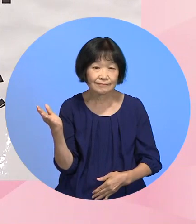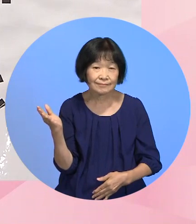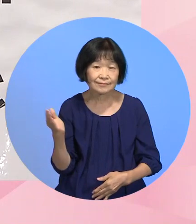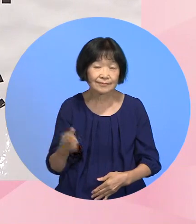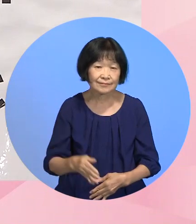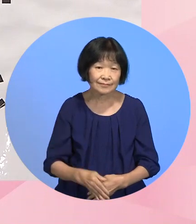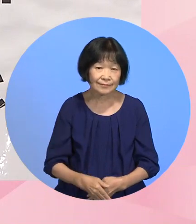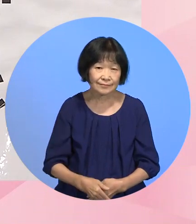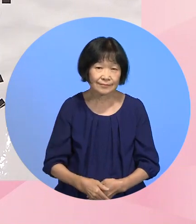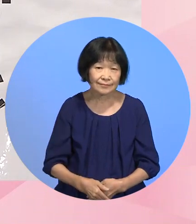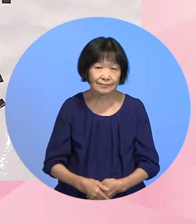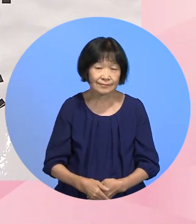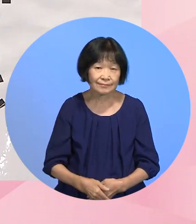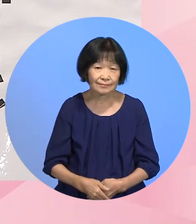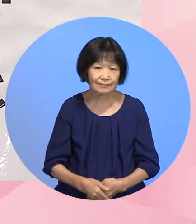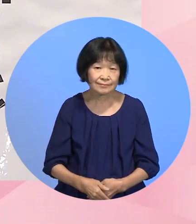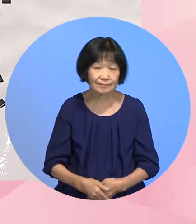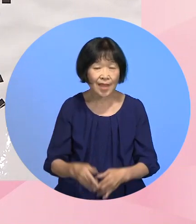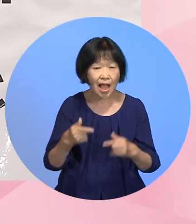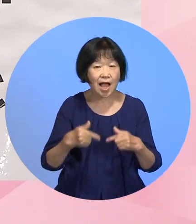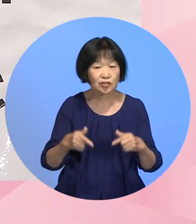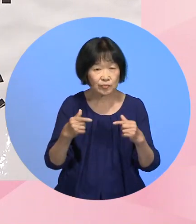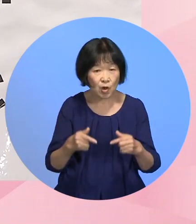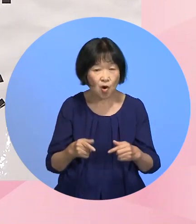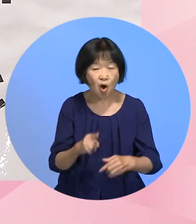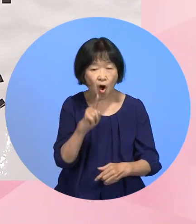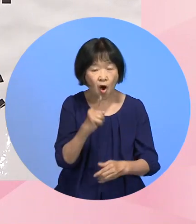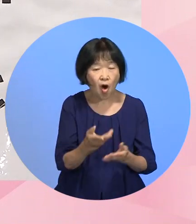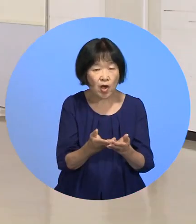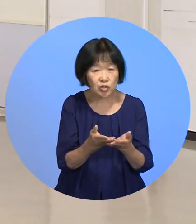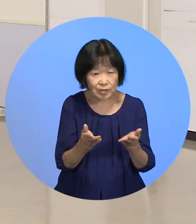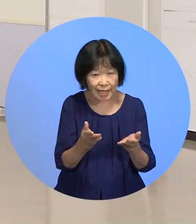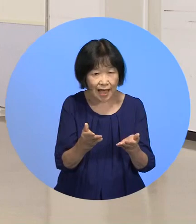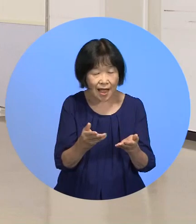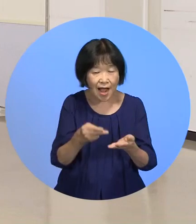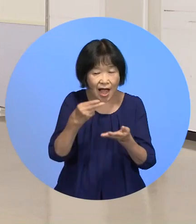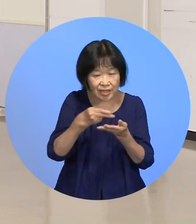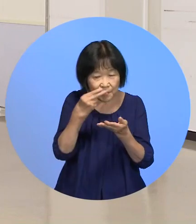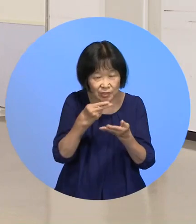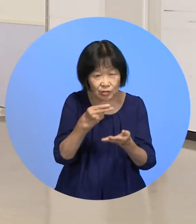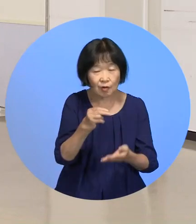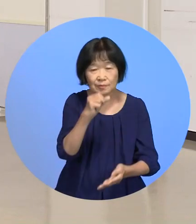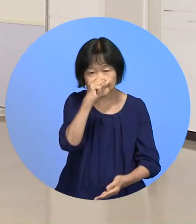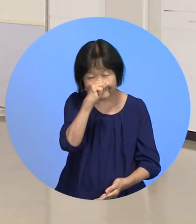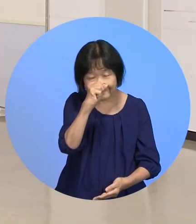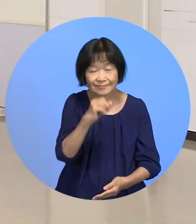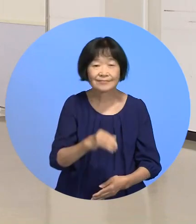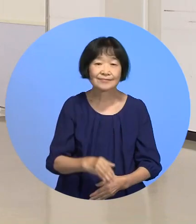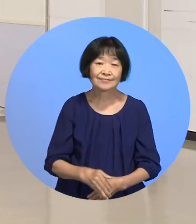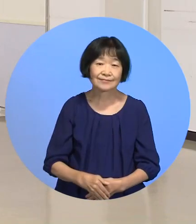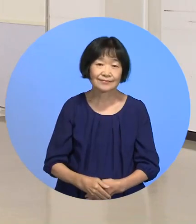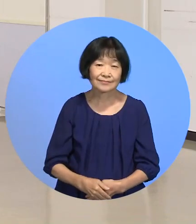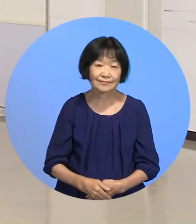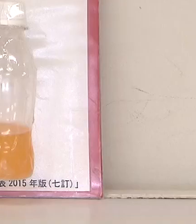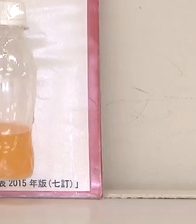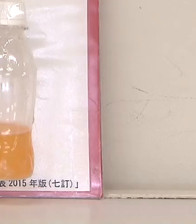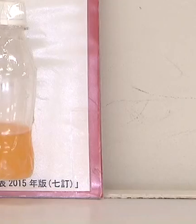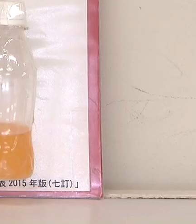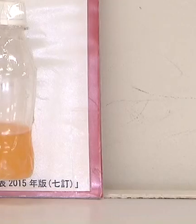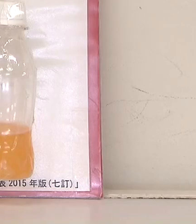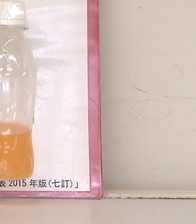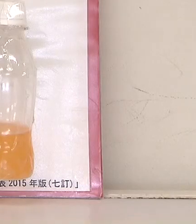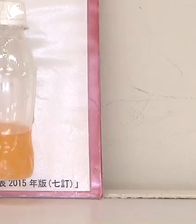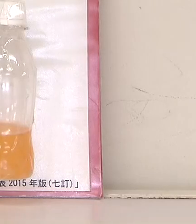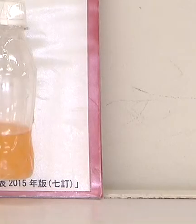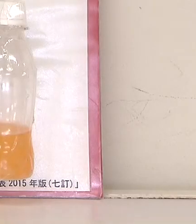皿分になります。毎食一皿を目安にして摂っていただけたらと思います。